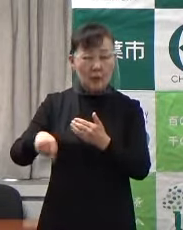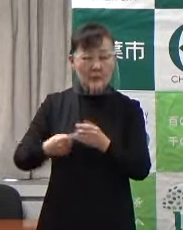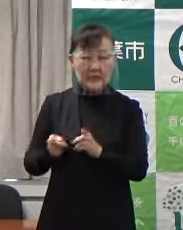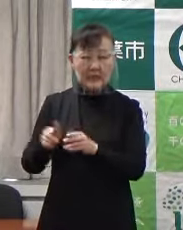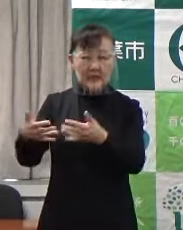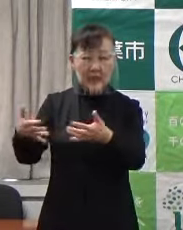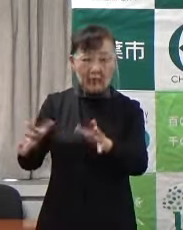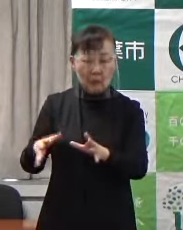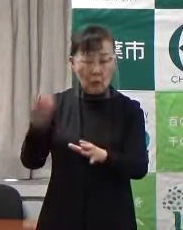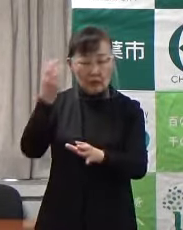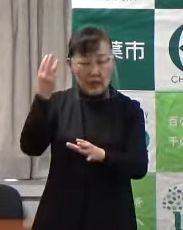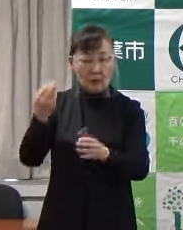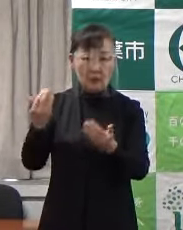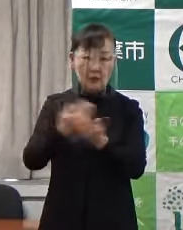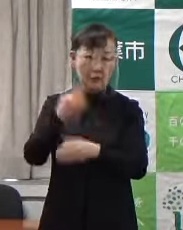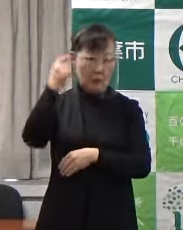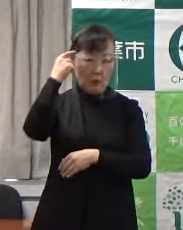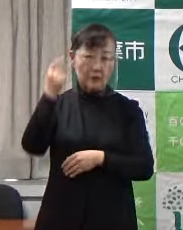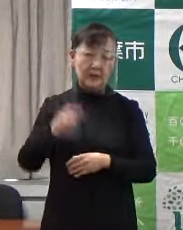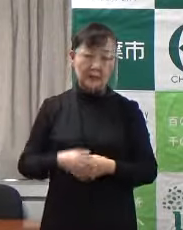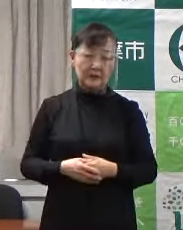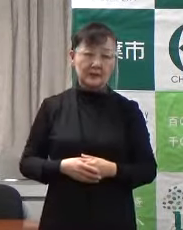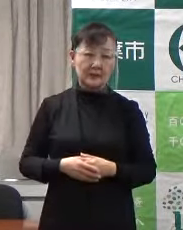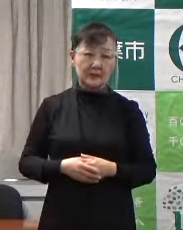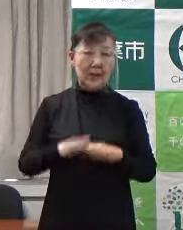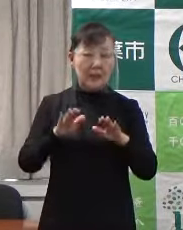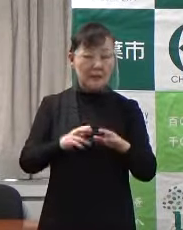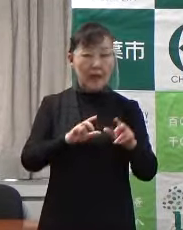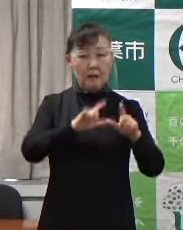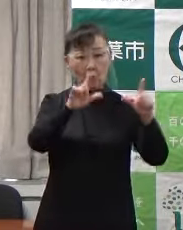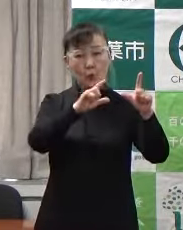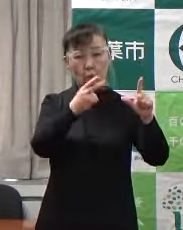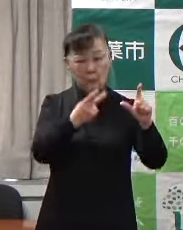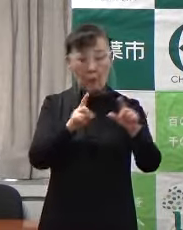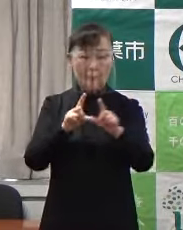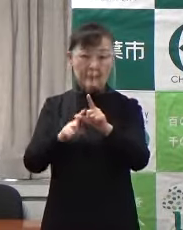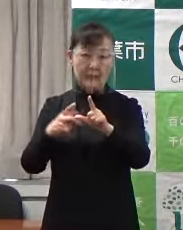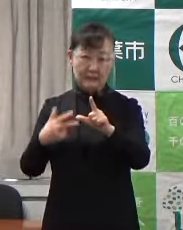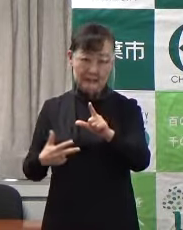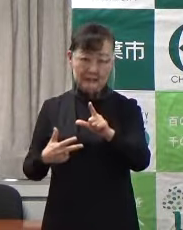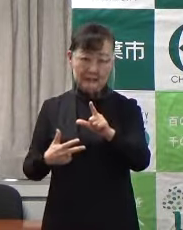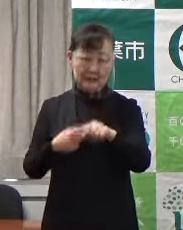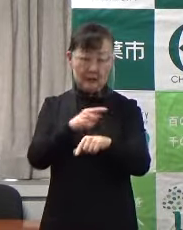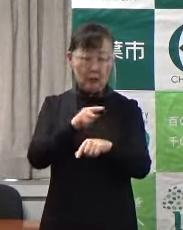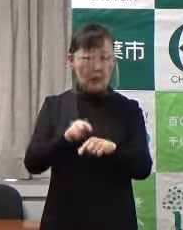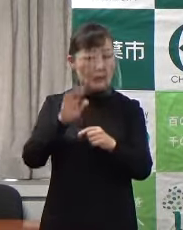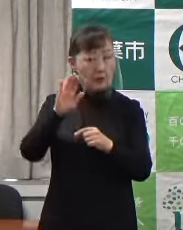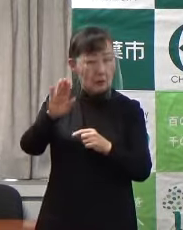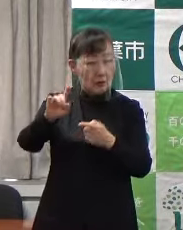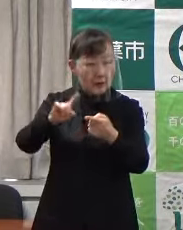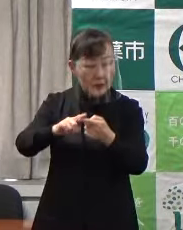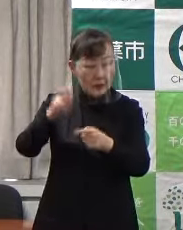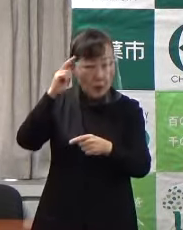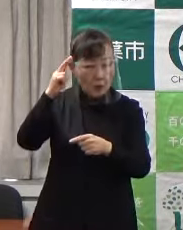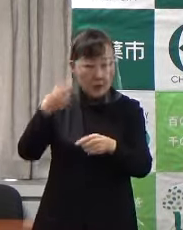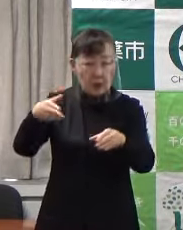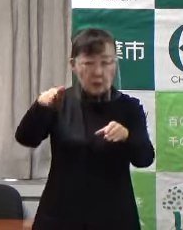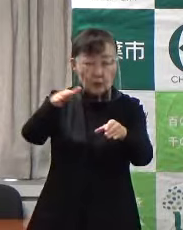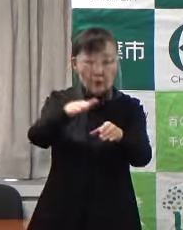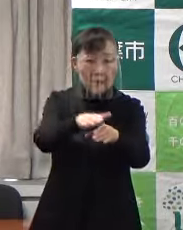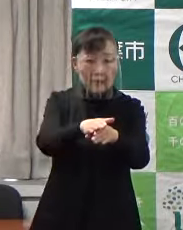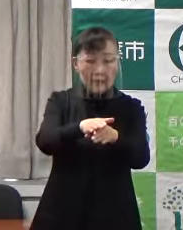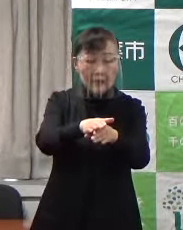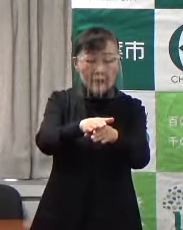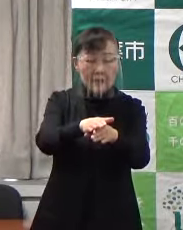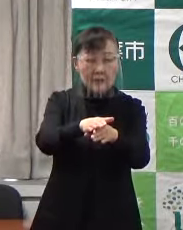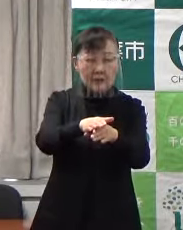考にはなるというふうに思っていますので、今東京都と千葉市 で将来的には大阪も含めてですね、まあ、